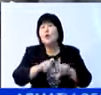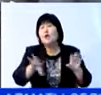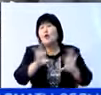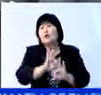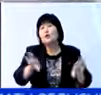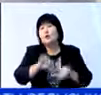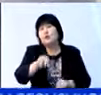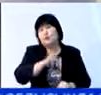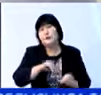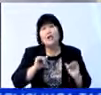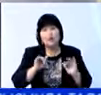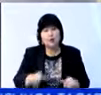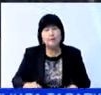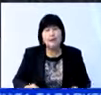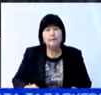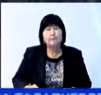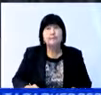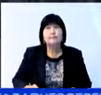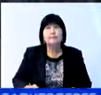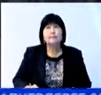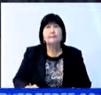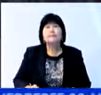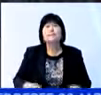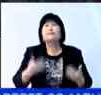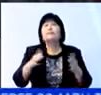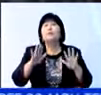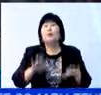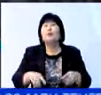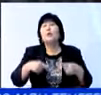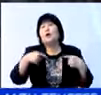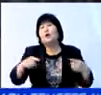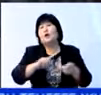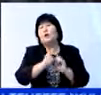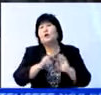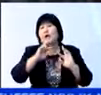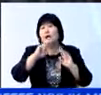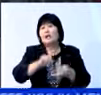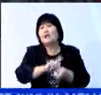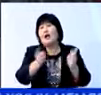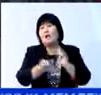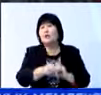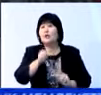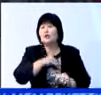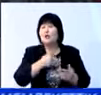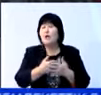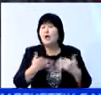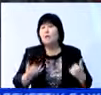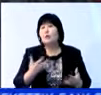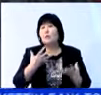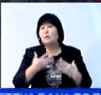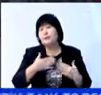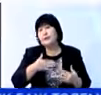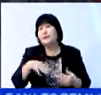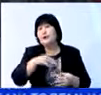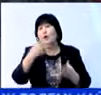түсіндірме жұмыстарын жүргізді. Бұл отқан өзгерістерді кемшіліктерімен орын алмастырып отырып жұмыс жасау бүгінгі біздің күн тәртібіне қойылып